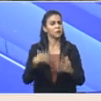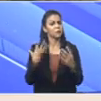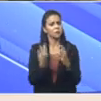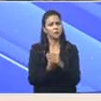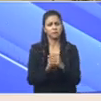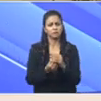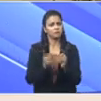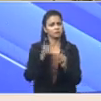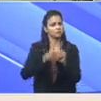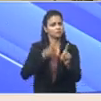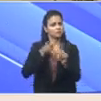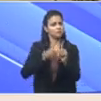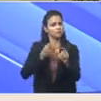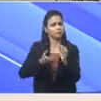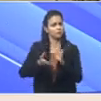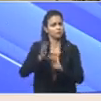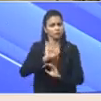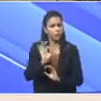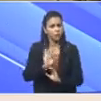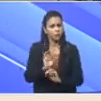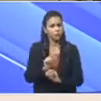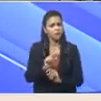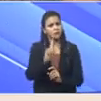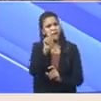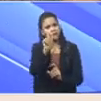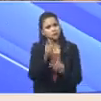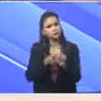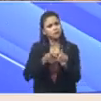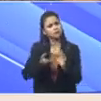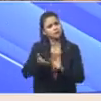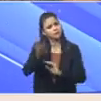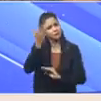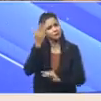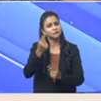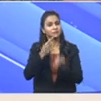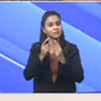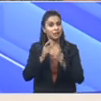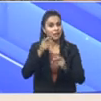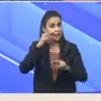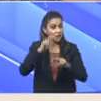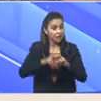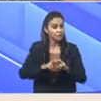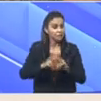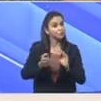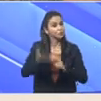नहीं हुए, सिर्फ 10 साल पहले की बात है। तब अगर कोई कहता